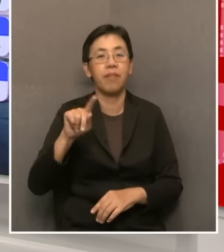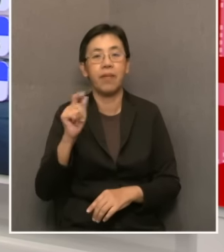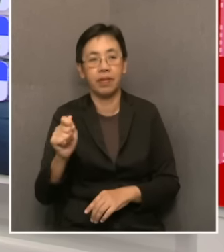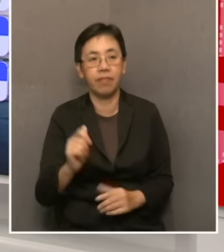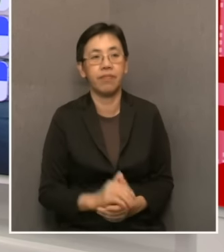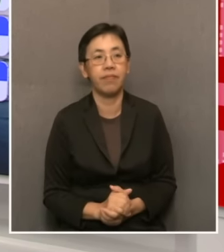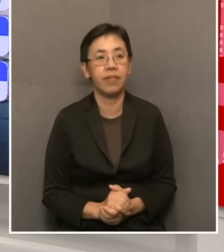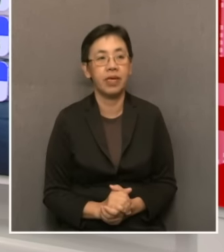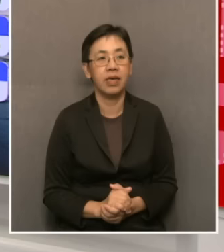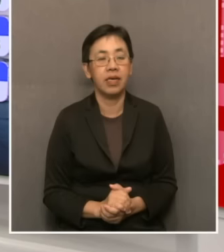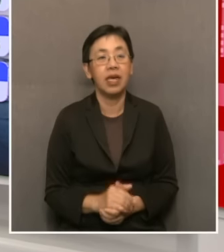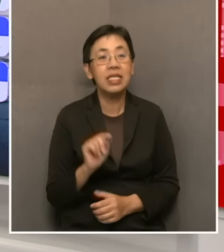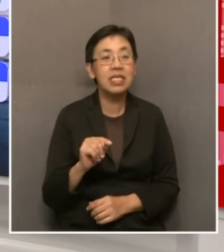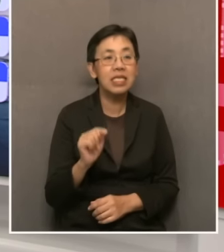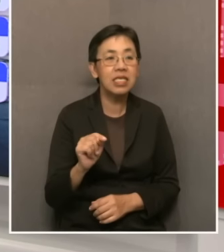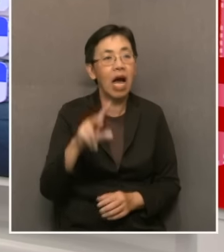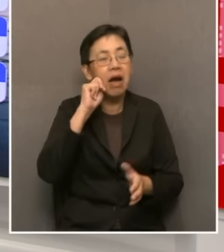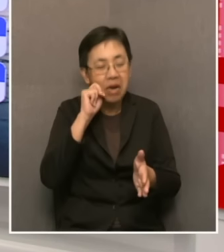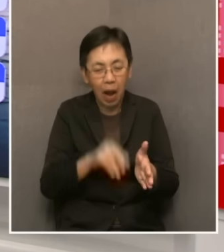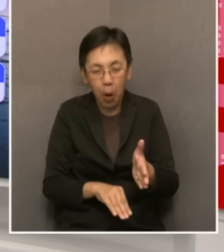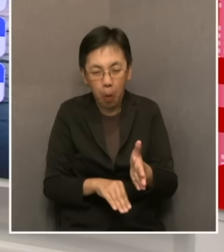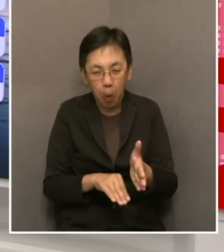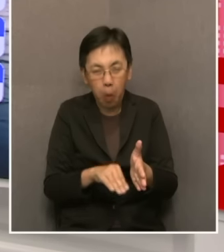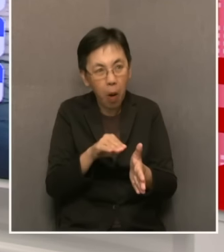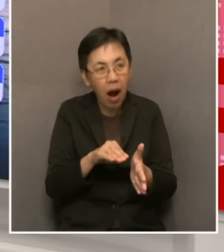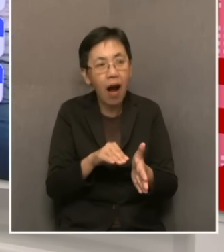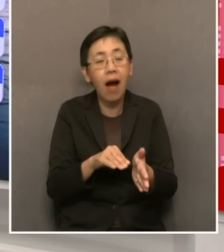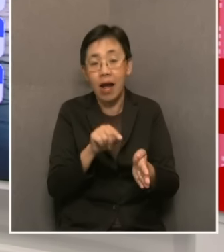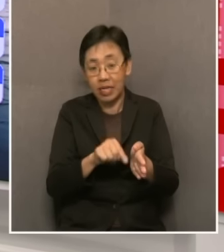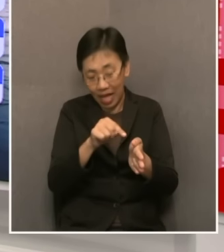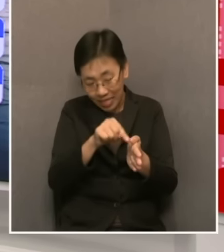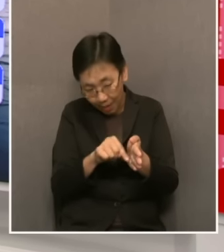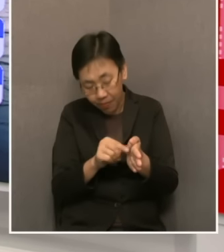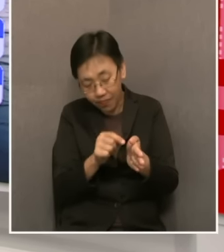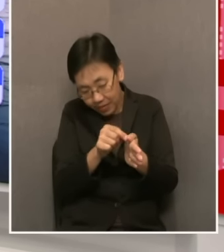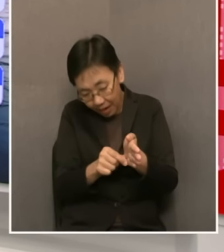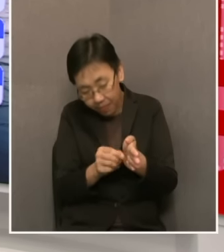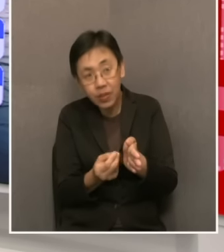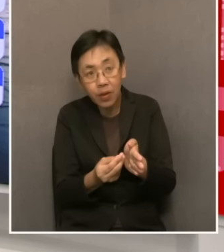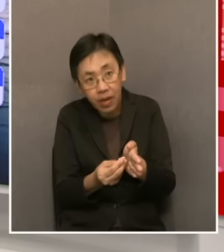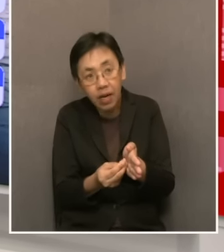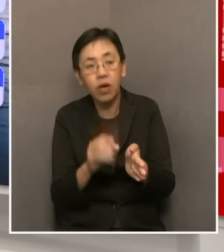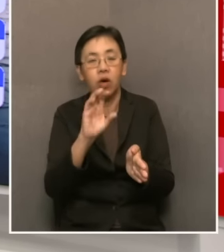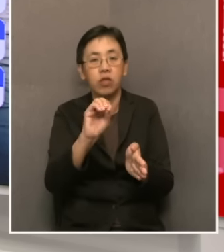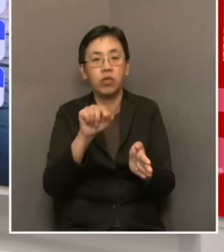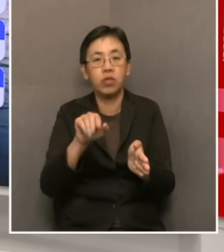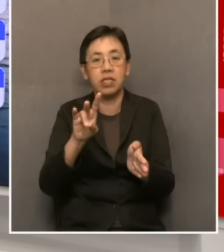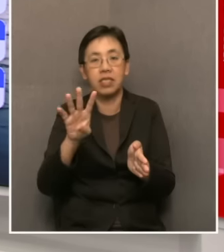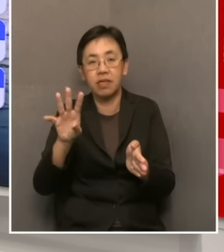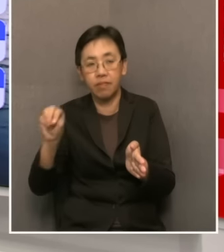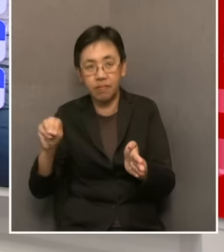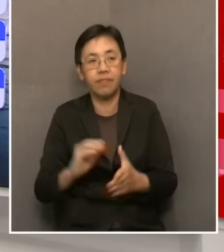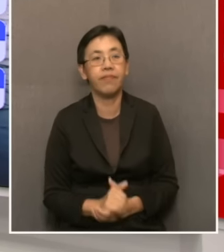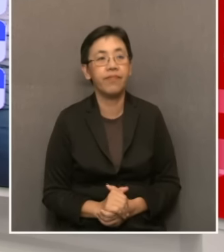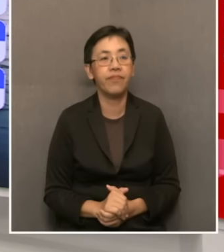ลขนอนหลวงอำเภอบางปะอินนะคะน้ำก็มากเช่นเดียวกันตอนนี้แต่ว่ายังต่ำกว่าตลิ่งนะคะอยู่ที่ 0.74 เมตรส่วน